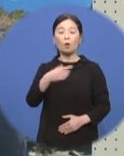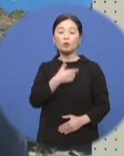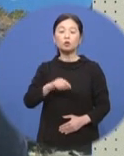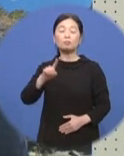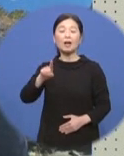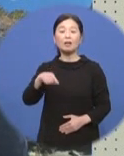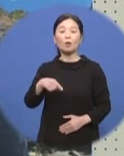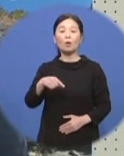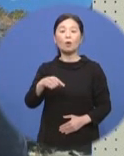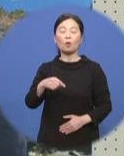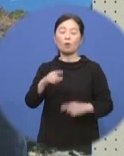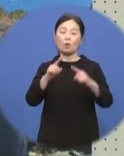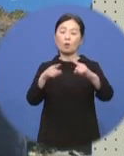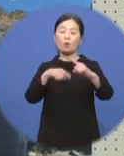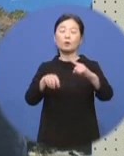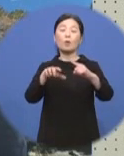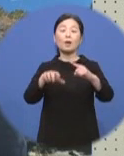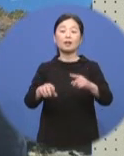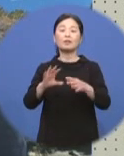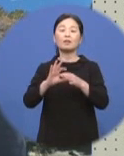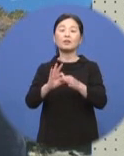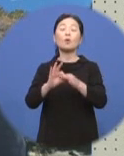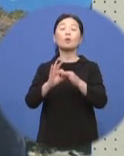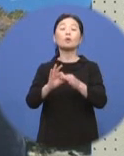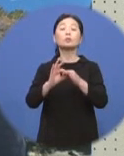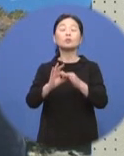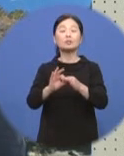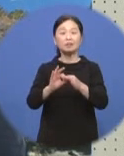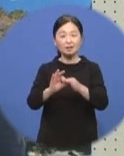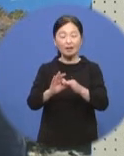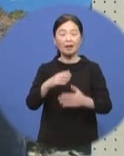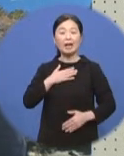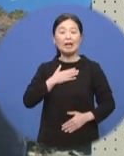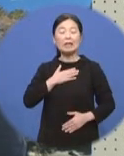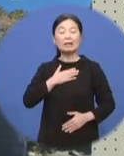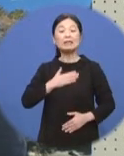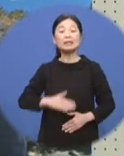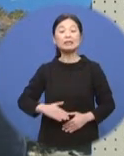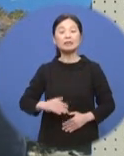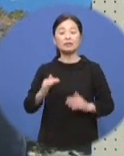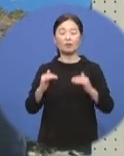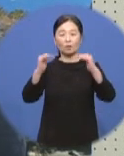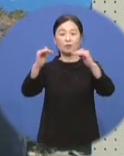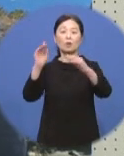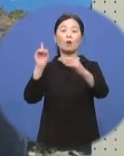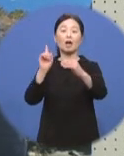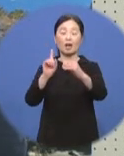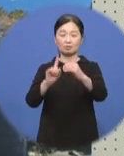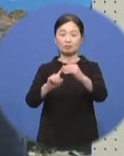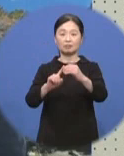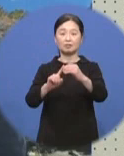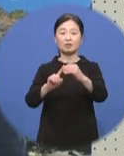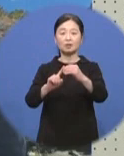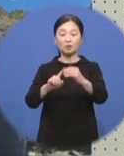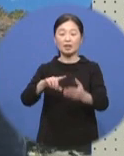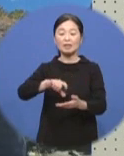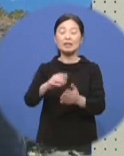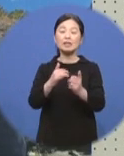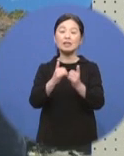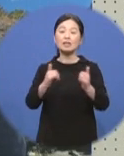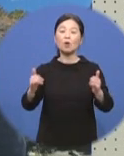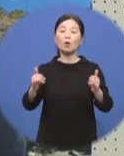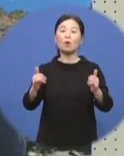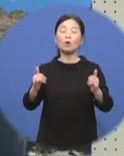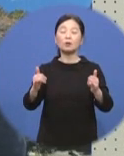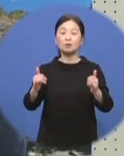ら認知の向上を図ると、また地域の方々の理解とかですね、活